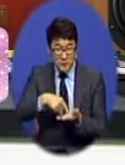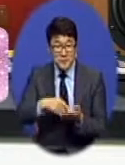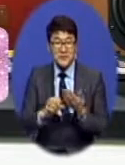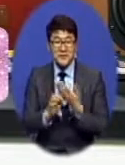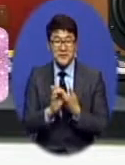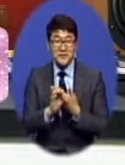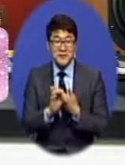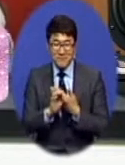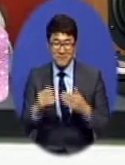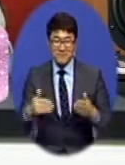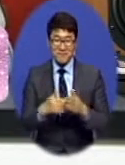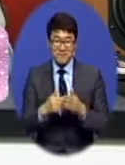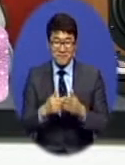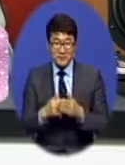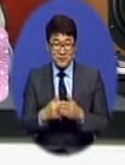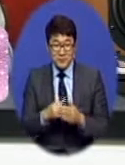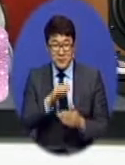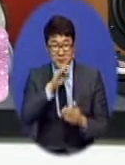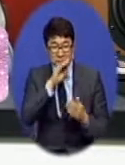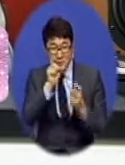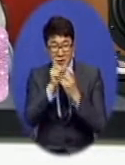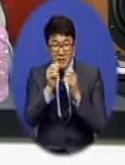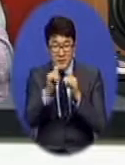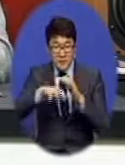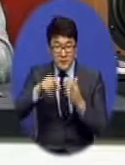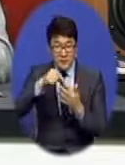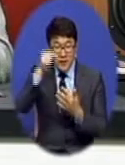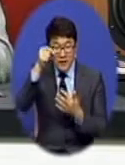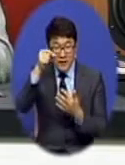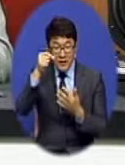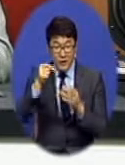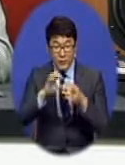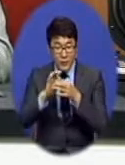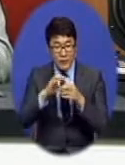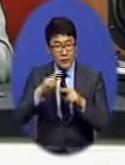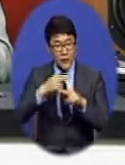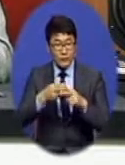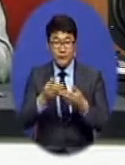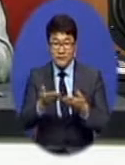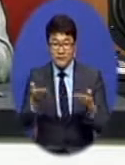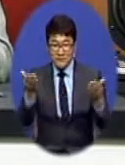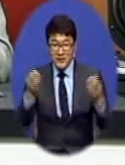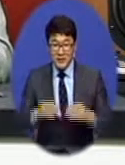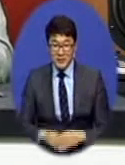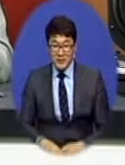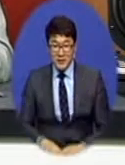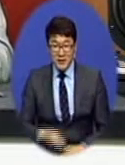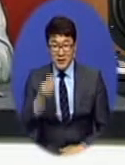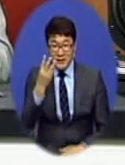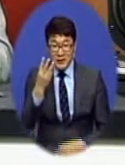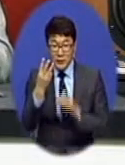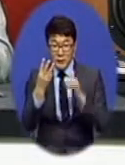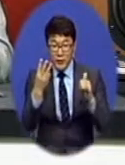눌러주시면은 끝나겠습니다. 네, 정답자 중 추첨을 통해서 무슨 선물을 드릴까요? 그리고 정답자 중에서